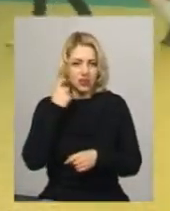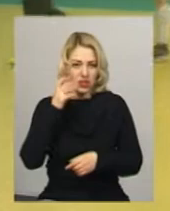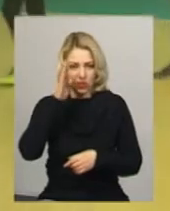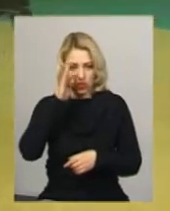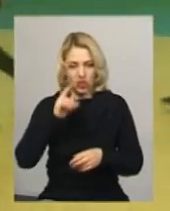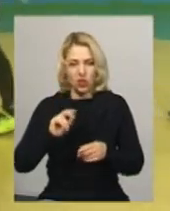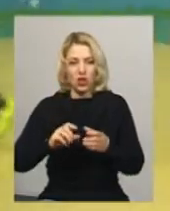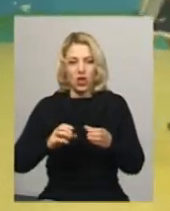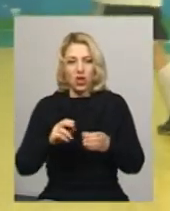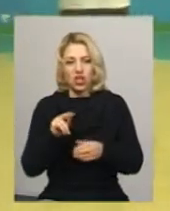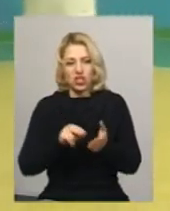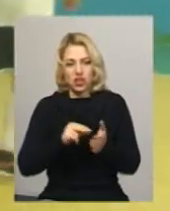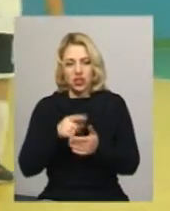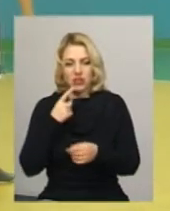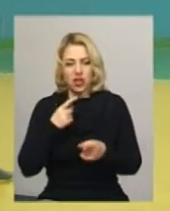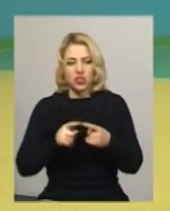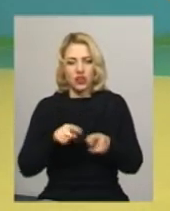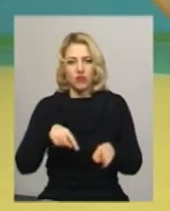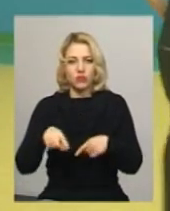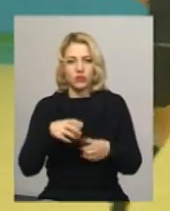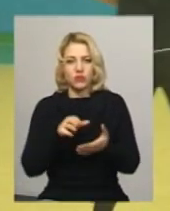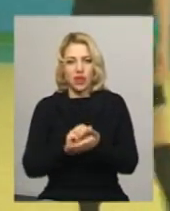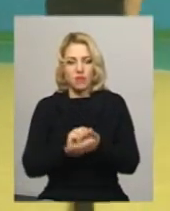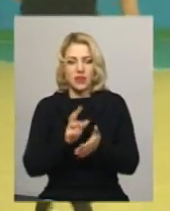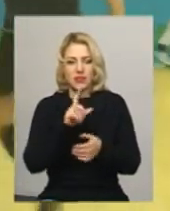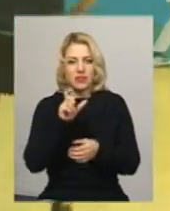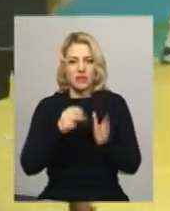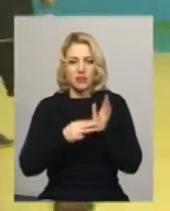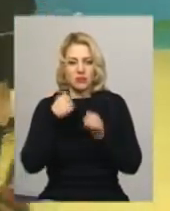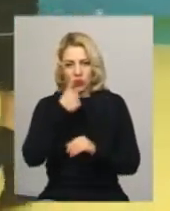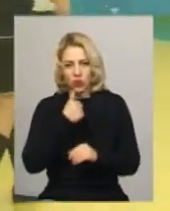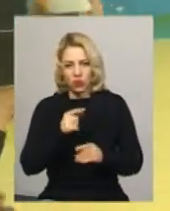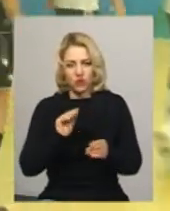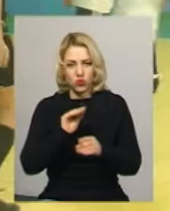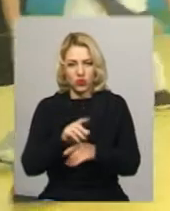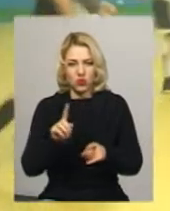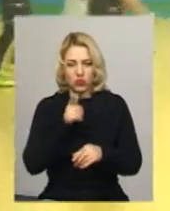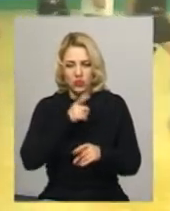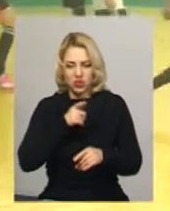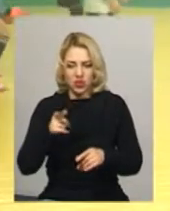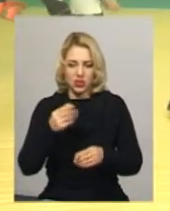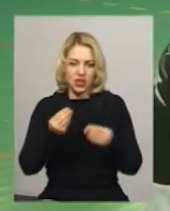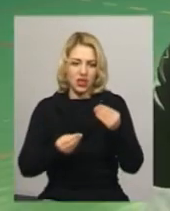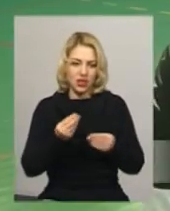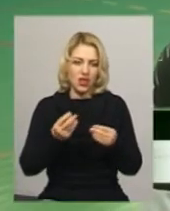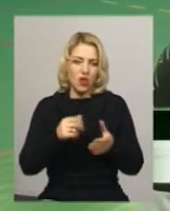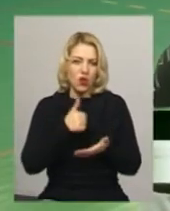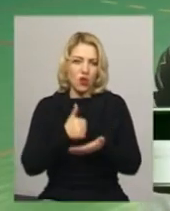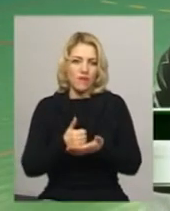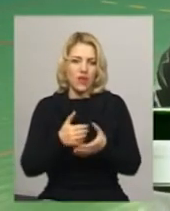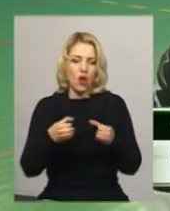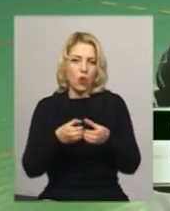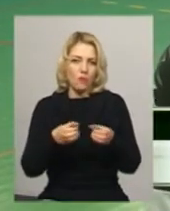Черкаси Олександр Чубін каже, футболом займається з 8 років та додає, головне під час гри – командний дух.